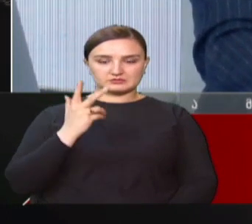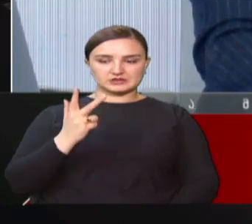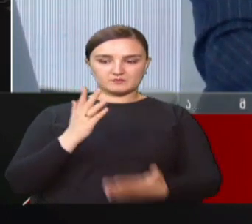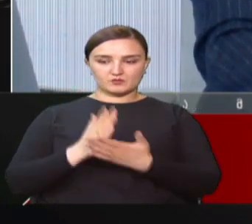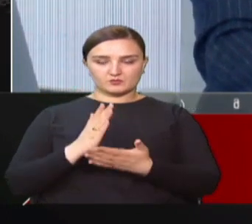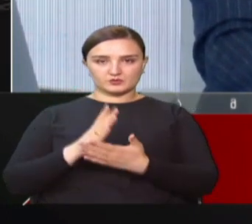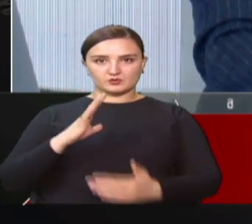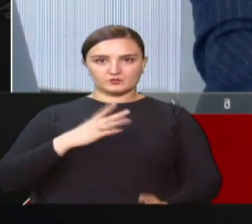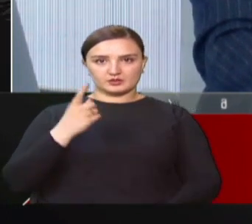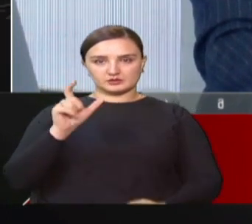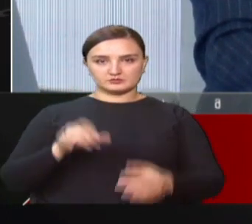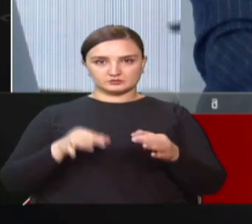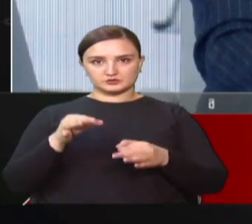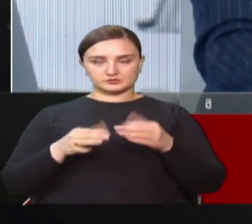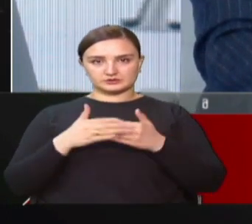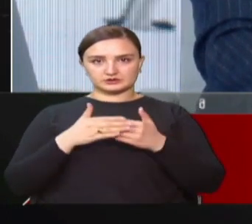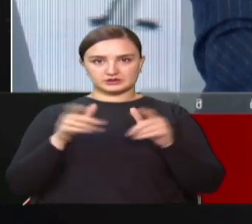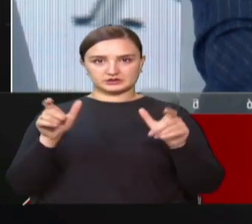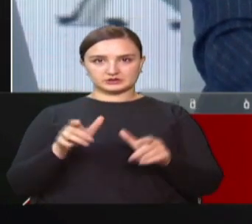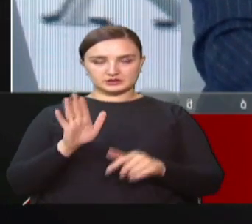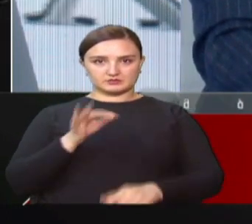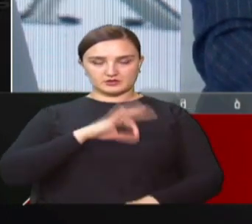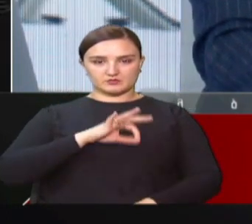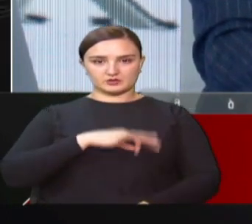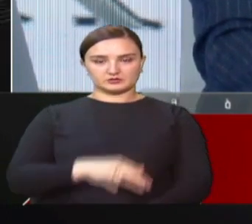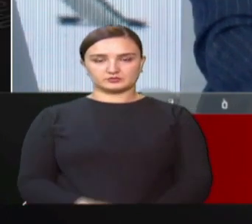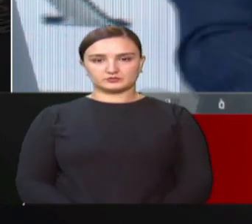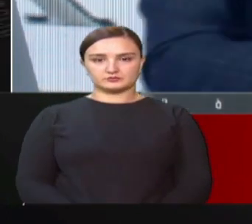ყოფილი მოსამართლის მიმართ სანქციები იქნებოდა გამოყენებული.